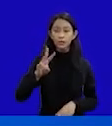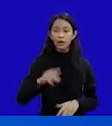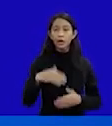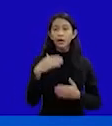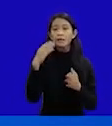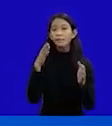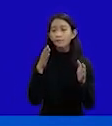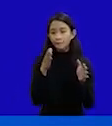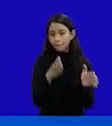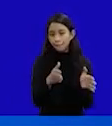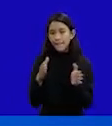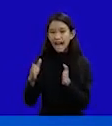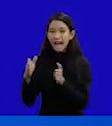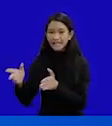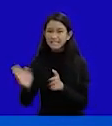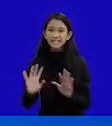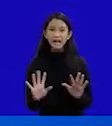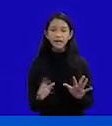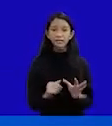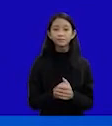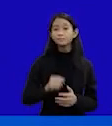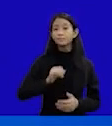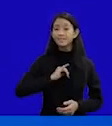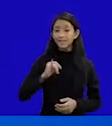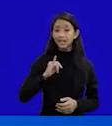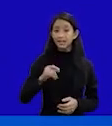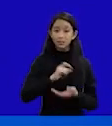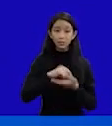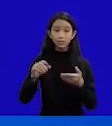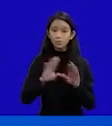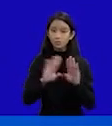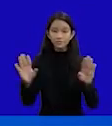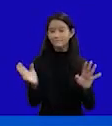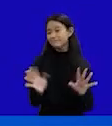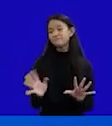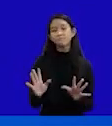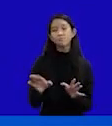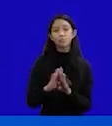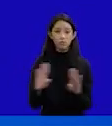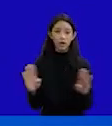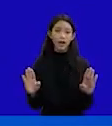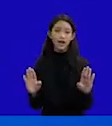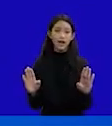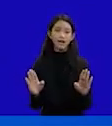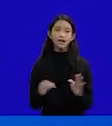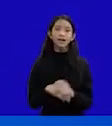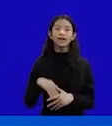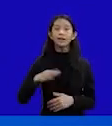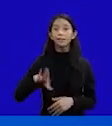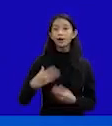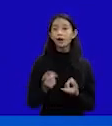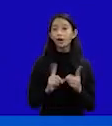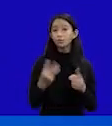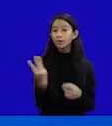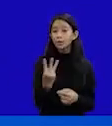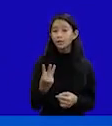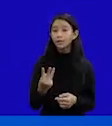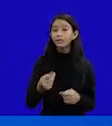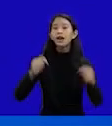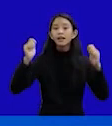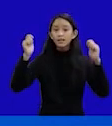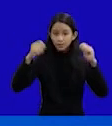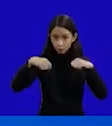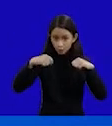tidak mengijinkan sekolah itu buka sekolah itu tidak diperkenankan untuk dibuka tapi kalau tiga pihak itu telah